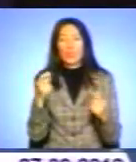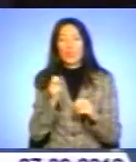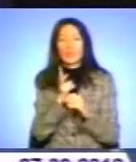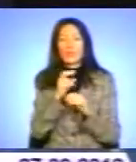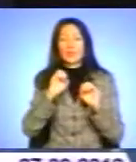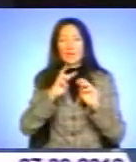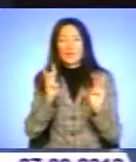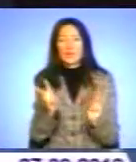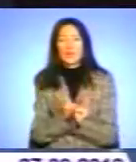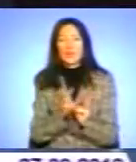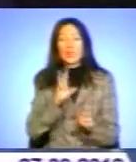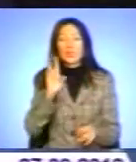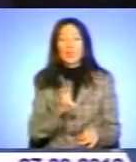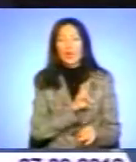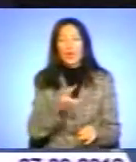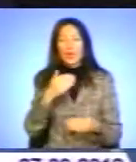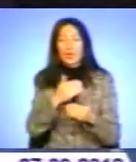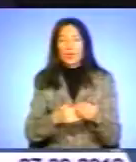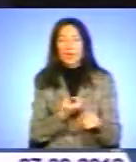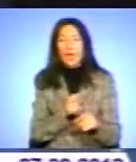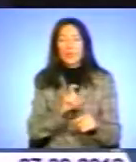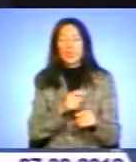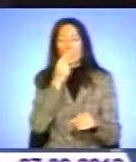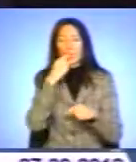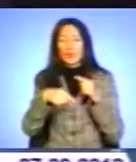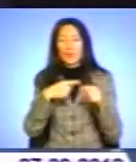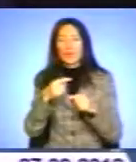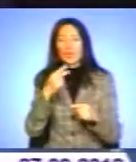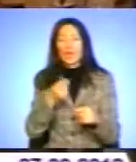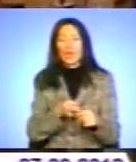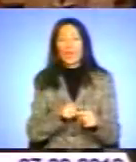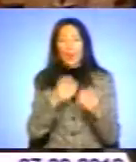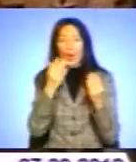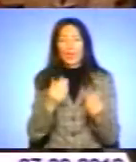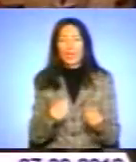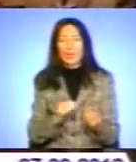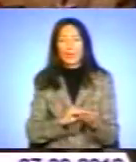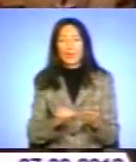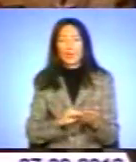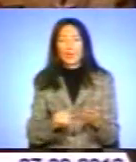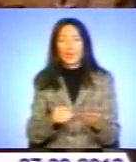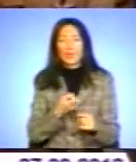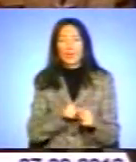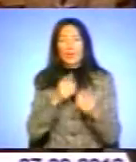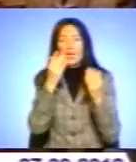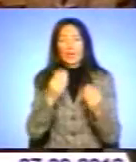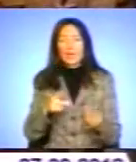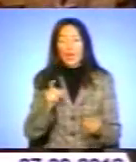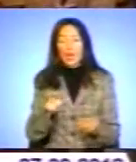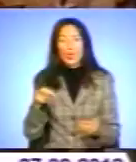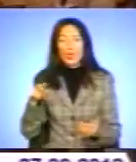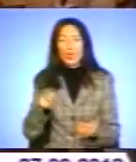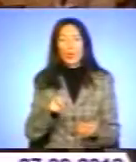календаря. Більше про звичаї і традиції цього дня у сюжеті Ірини Демчук. У цей день люди йдуть до храму зі словами